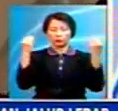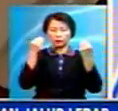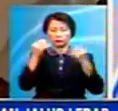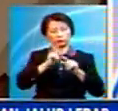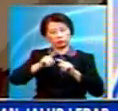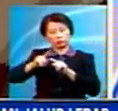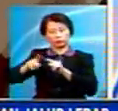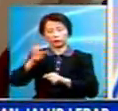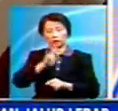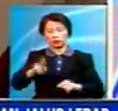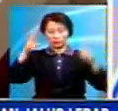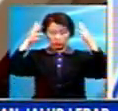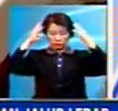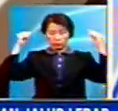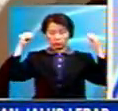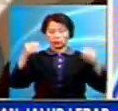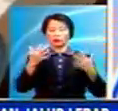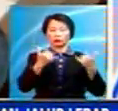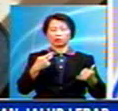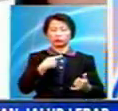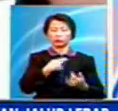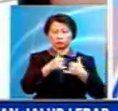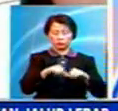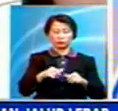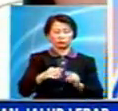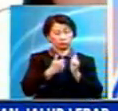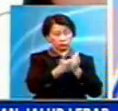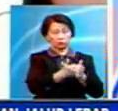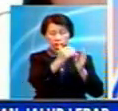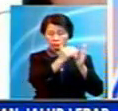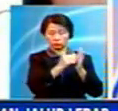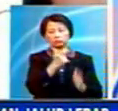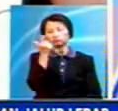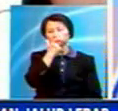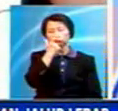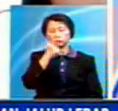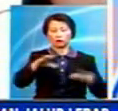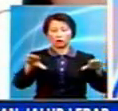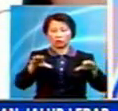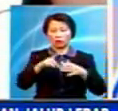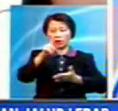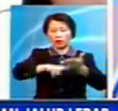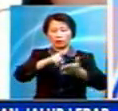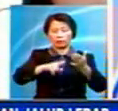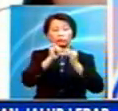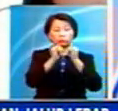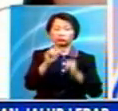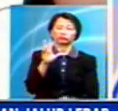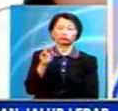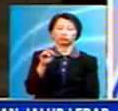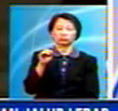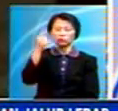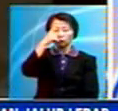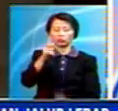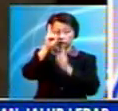Pelbagai Agama Belanda. Kami masih lagi berpegang kepada prinsip untuk tidak menjalankan sebarang temu bual